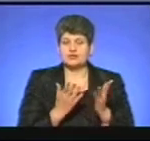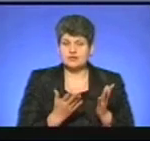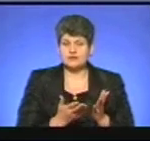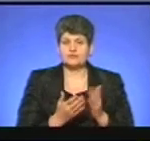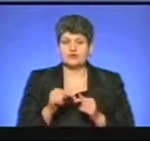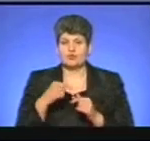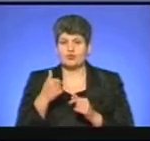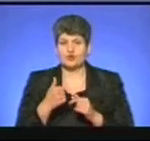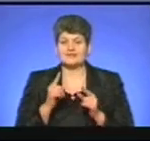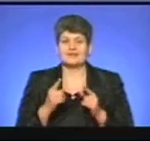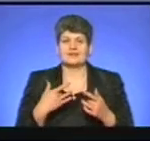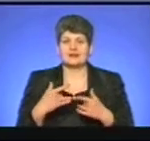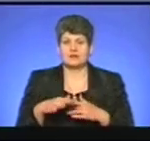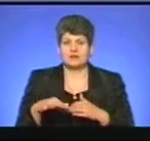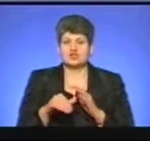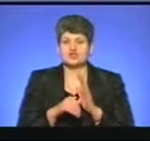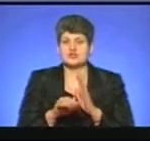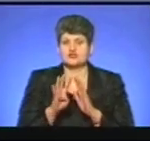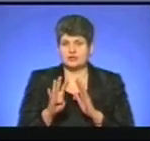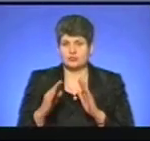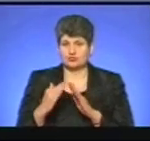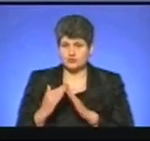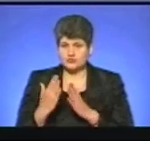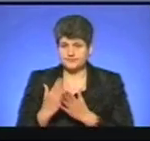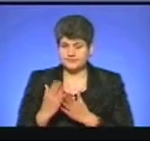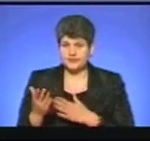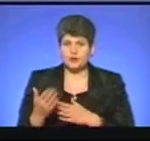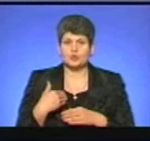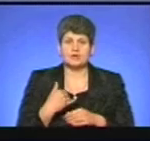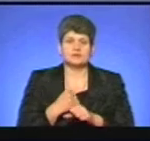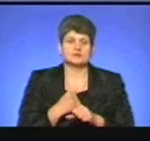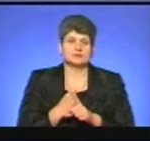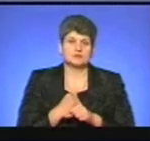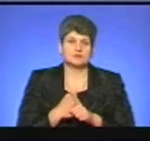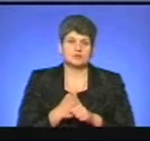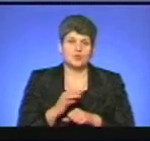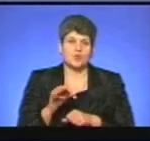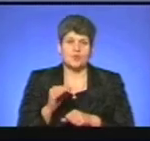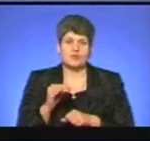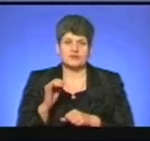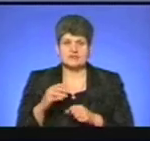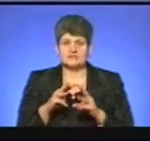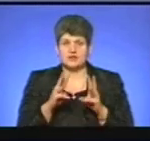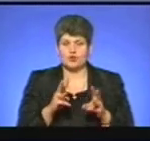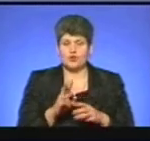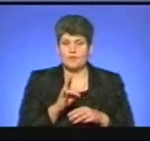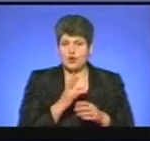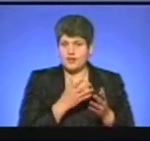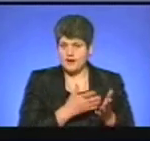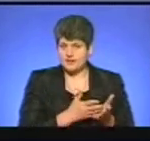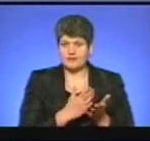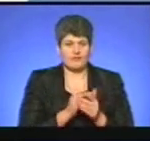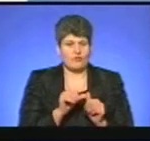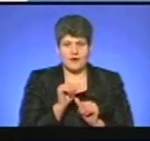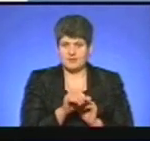нас тільки на театральному майдані 64 будиночки. У нас функціонує офіс Святого Миколая, окрема локація. У нас